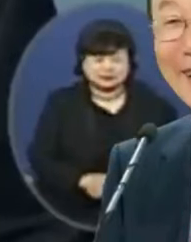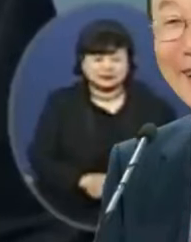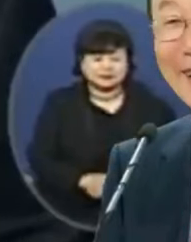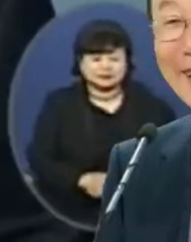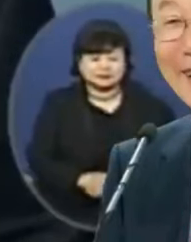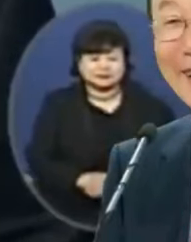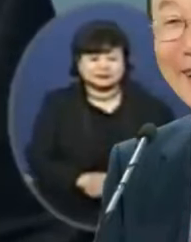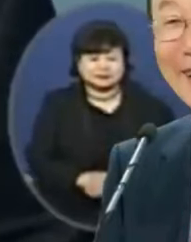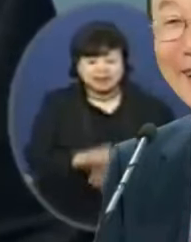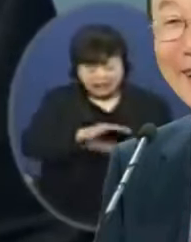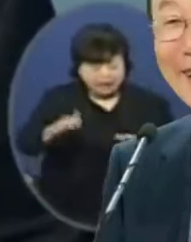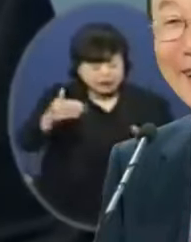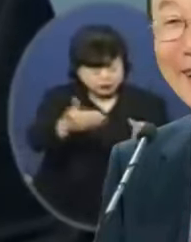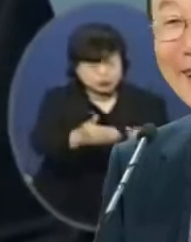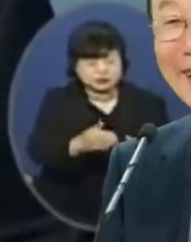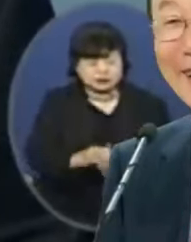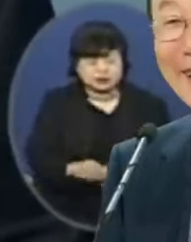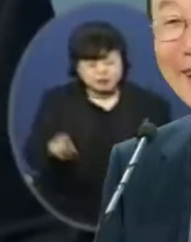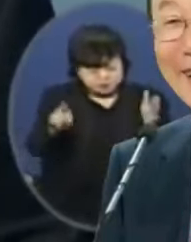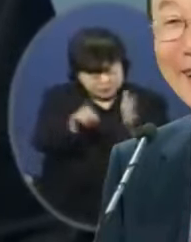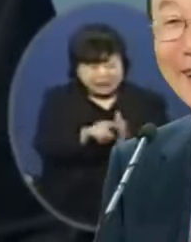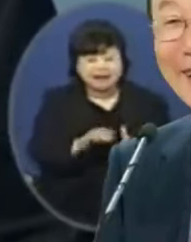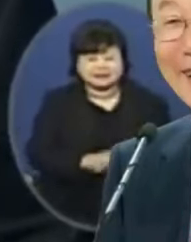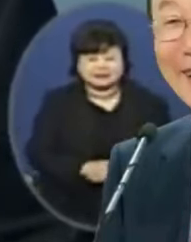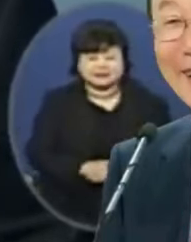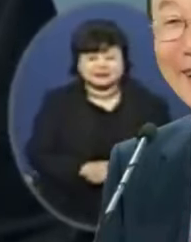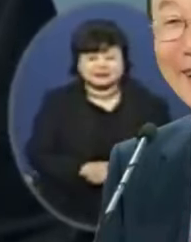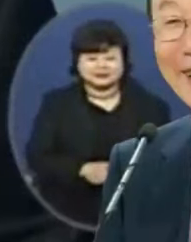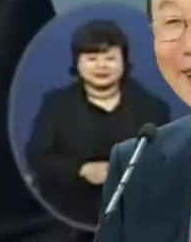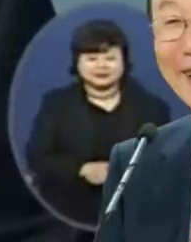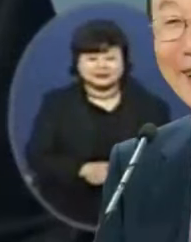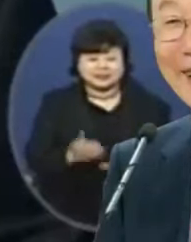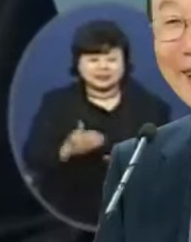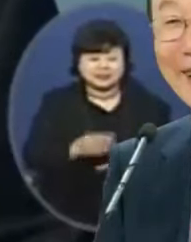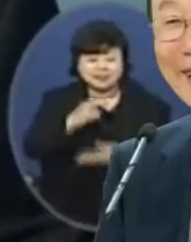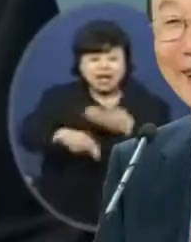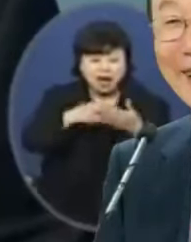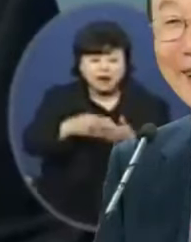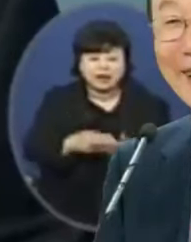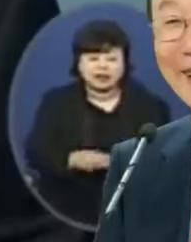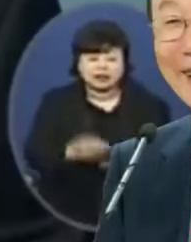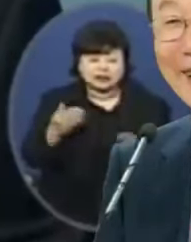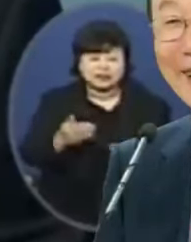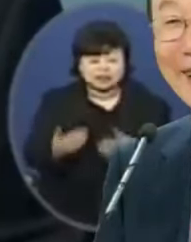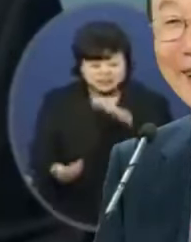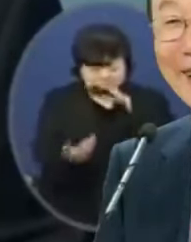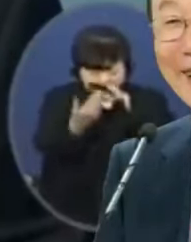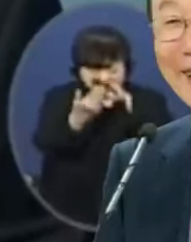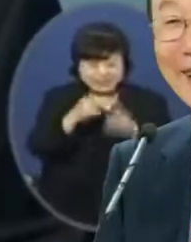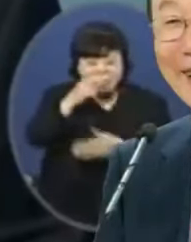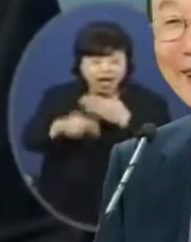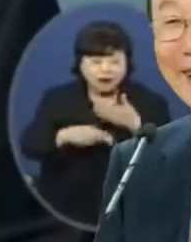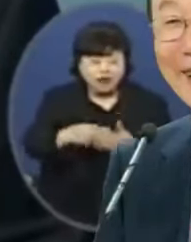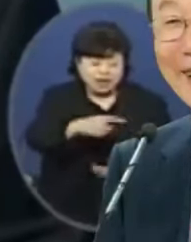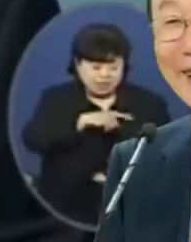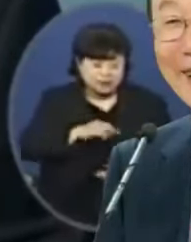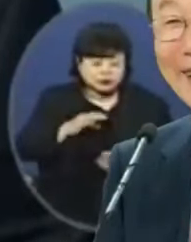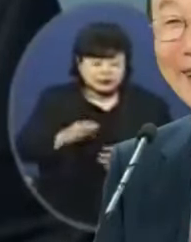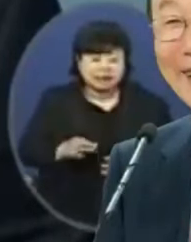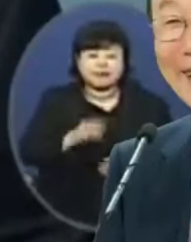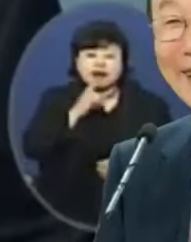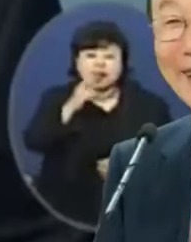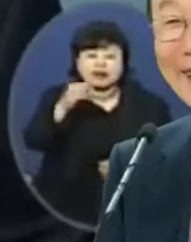문제는 내가 해결해 줄 테니 확 믿어라. 일을 행하는 야훼 그 일을 지어 성취하는 야훼 그 이름을 야훼라는 자가 이같이